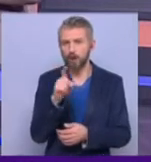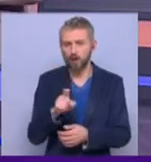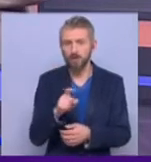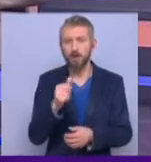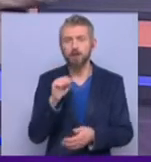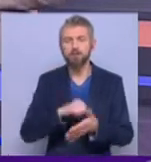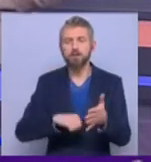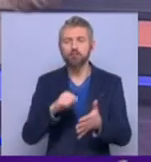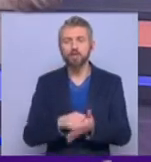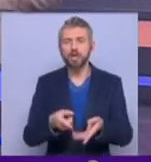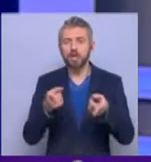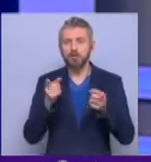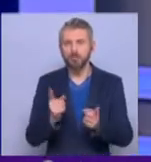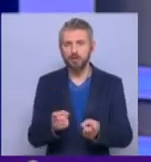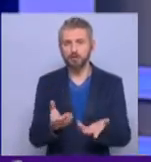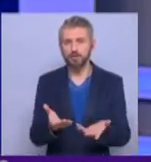причина насправді...